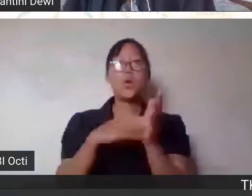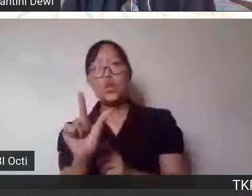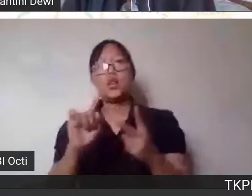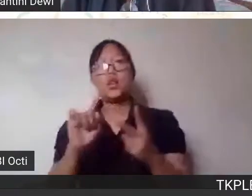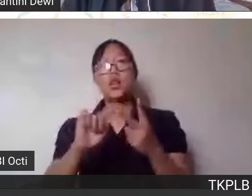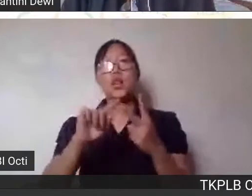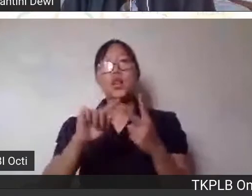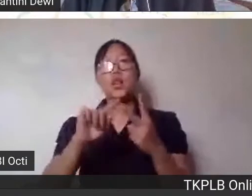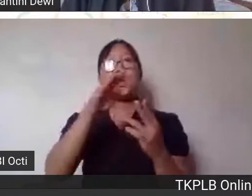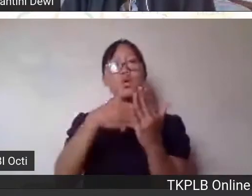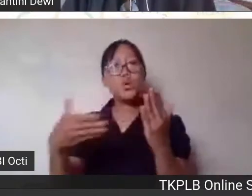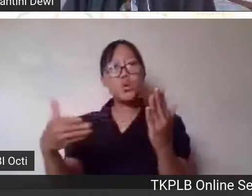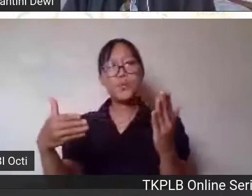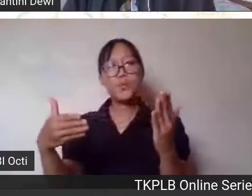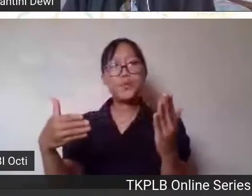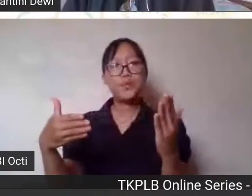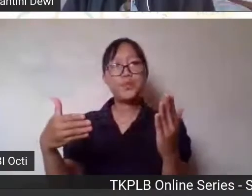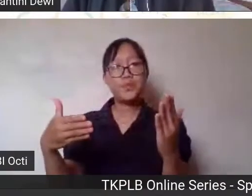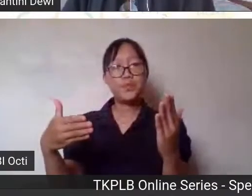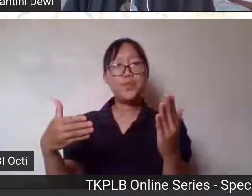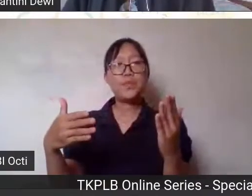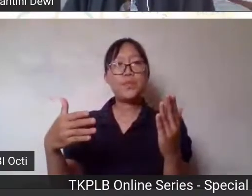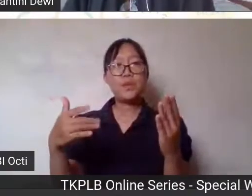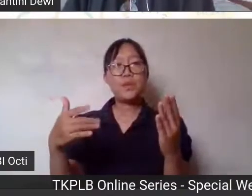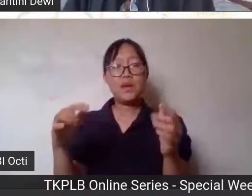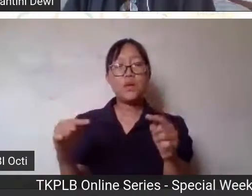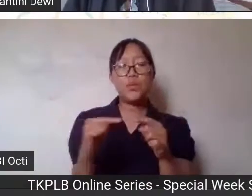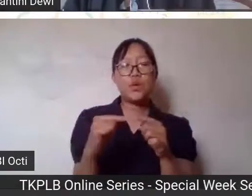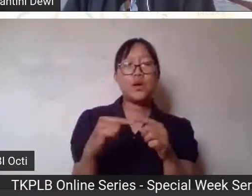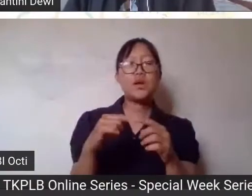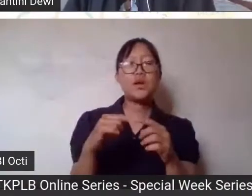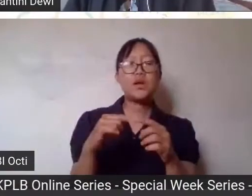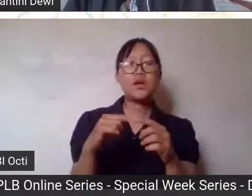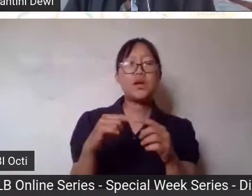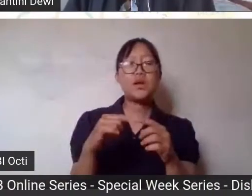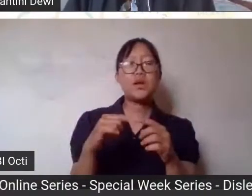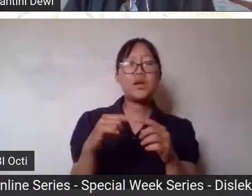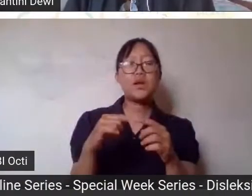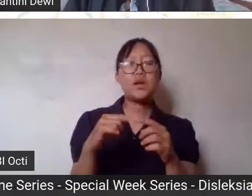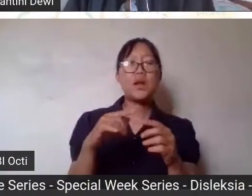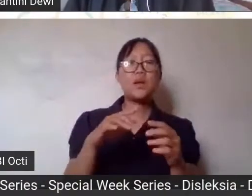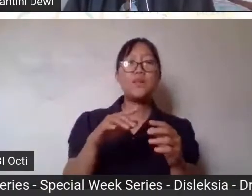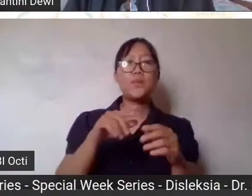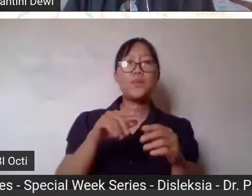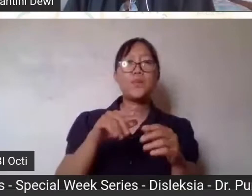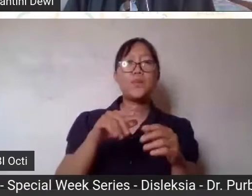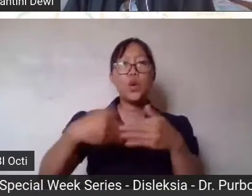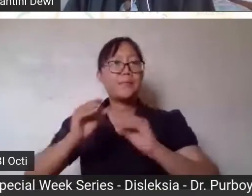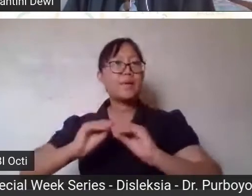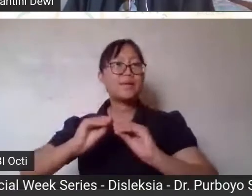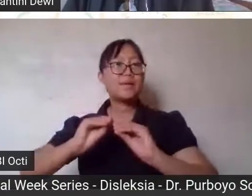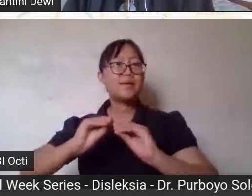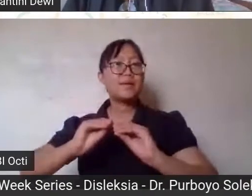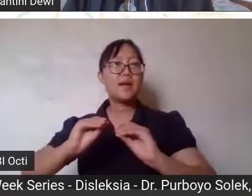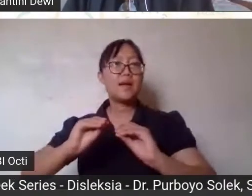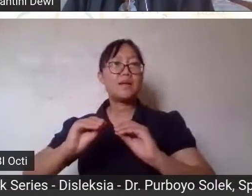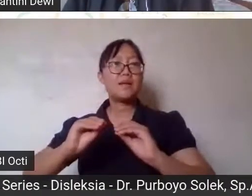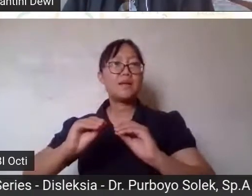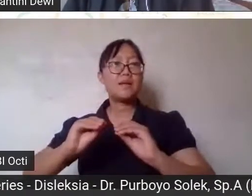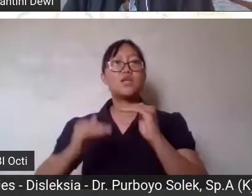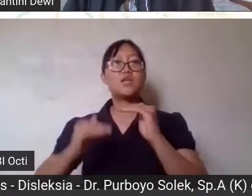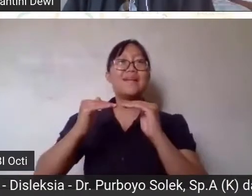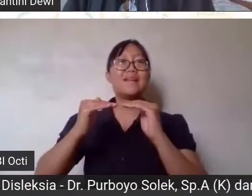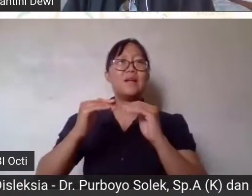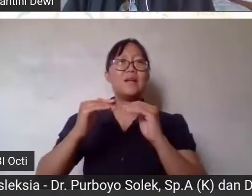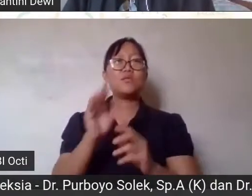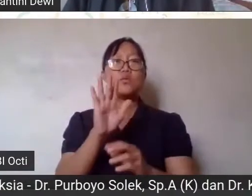proses pendidikan jadi sesuai. Sehingga nanti memang tidak mengabaikan aspek akademik dan juga tidak